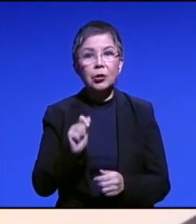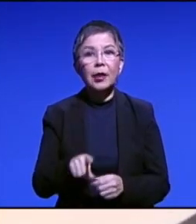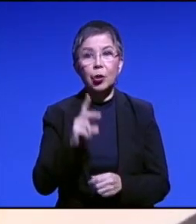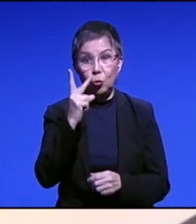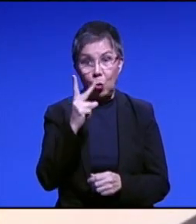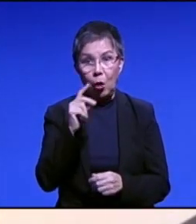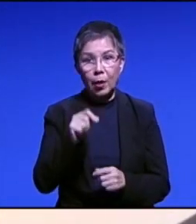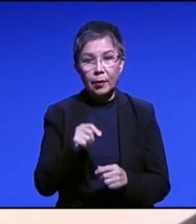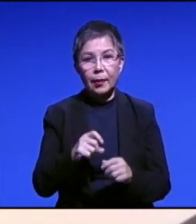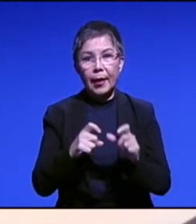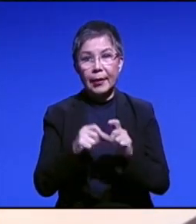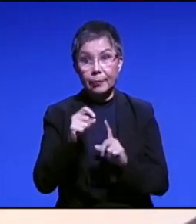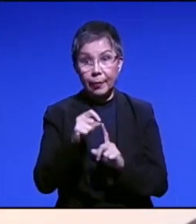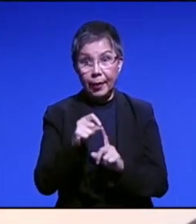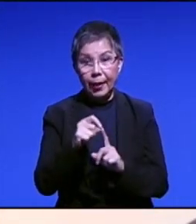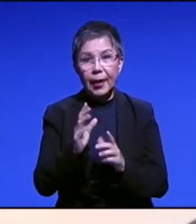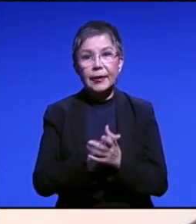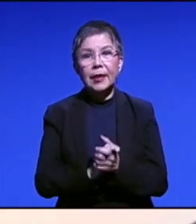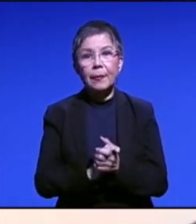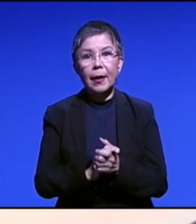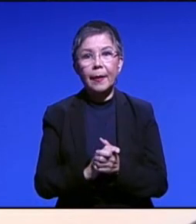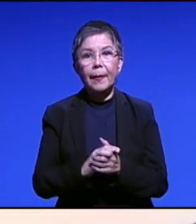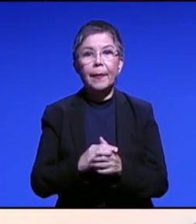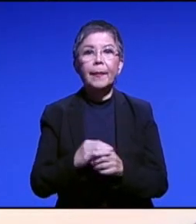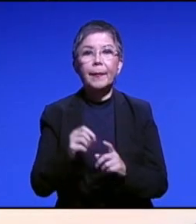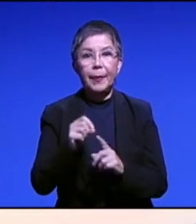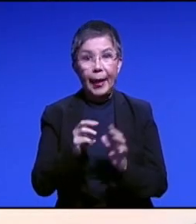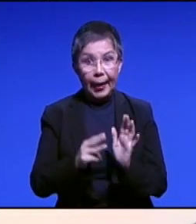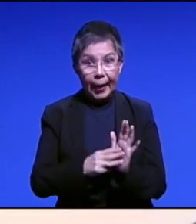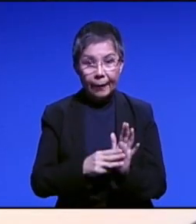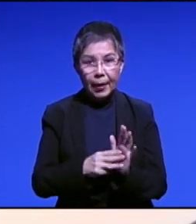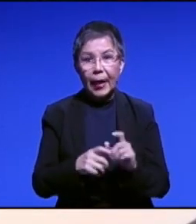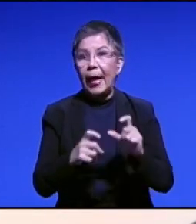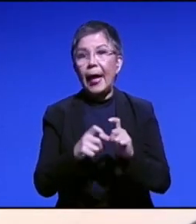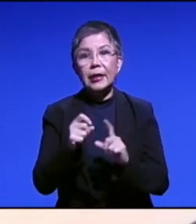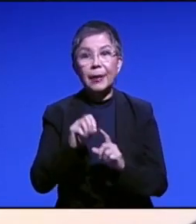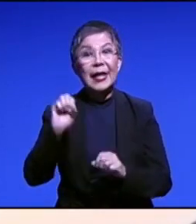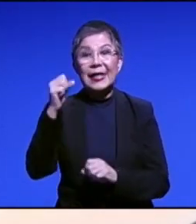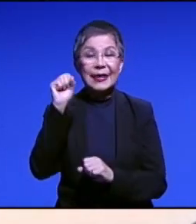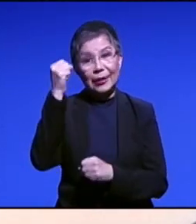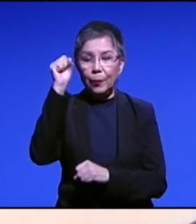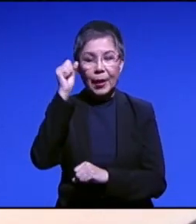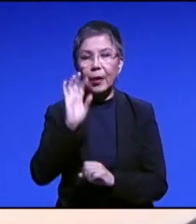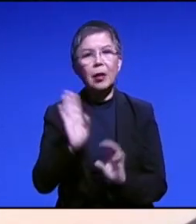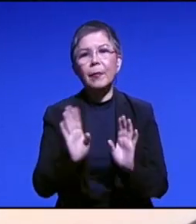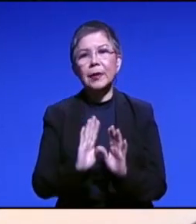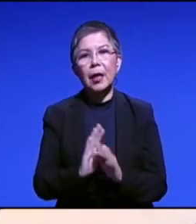Mbak SP, kemudian Mbak PM. Kalau Mbak SP belum ada konfirmasi, sedangkan Mbak